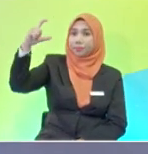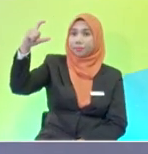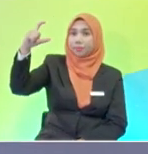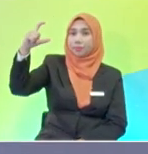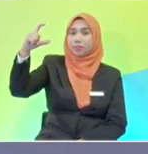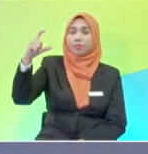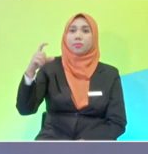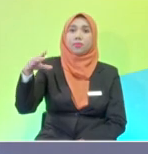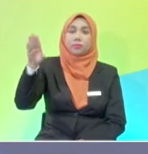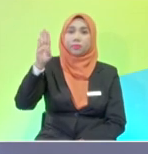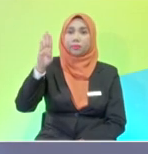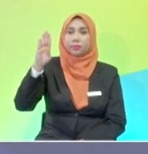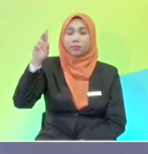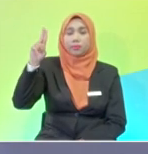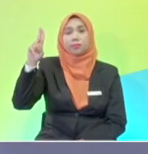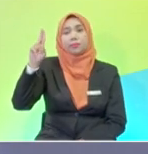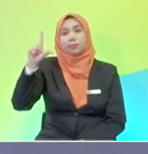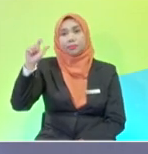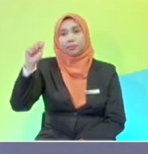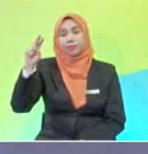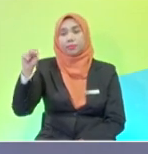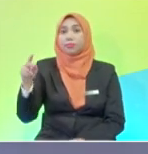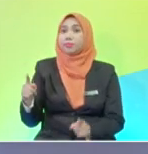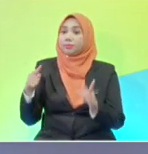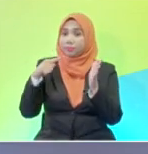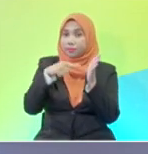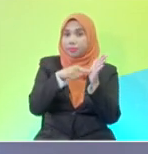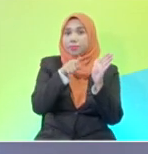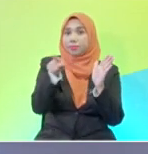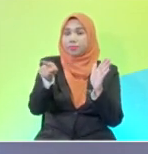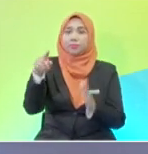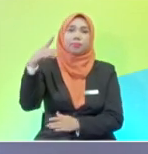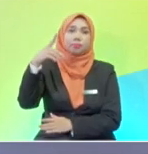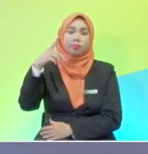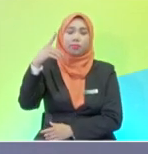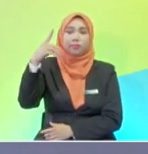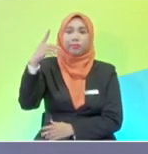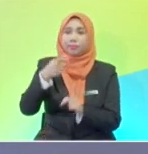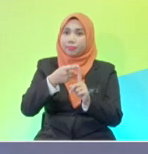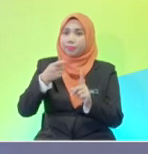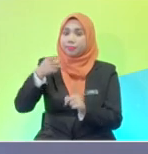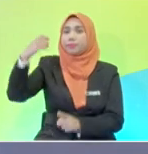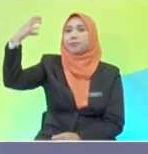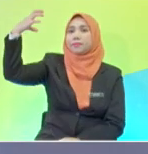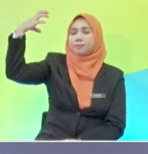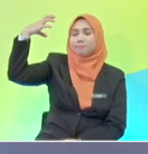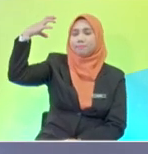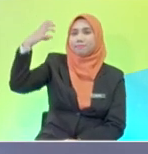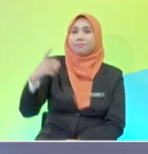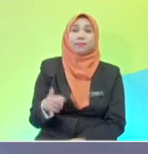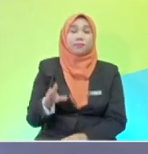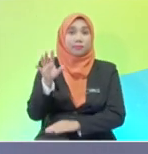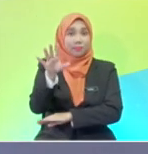daripada cahaya matahari sebab itu kalau malam kita tak berapa